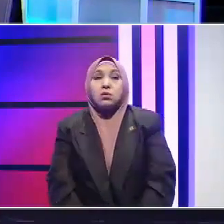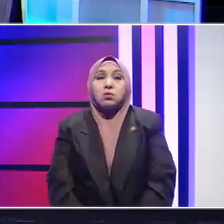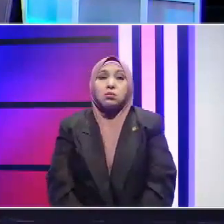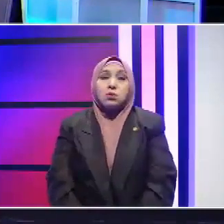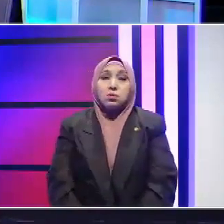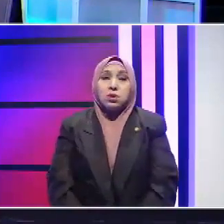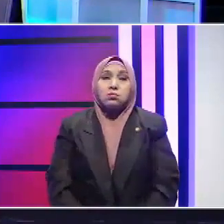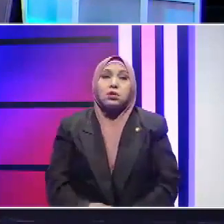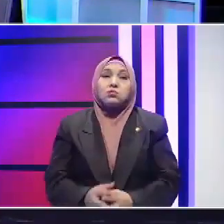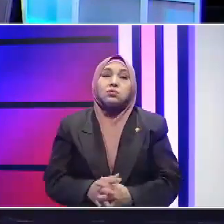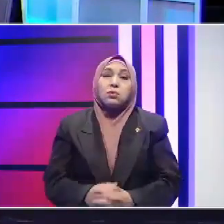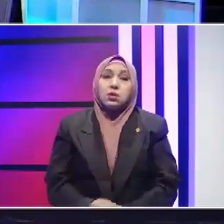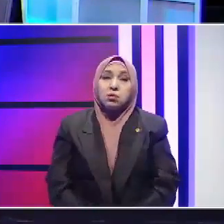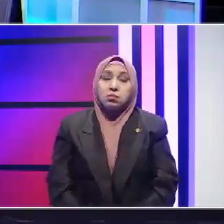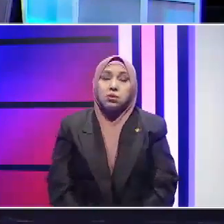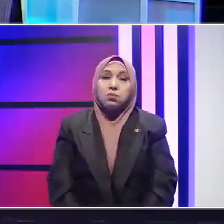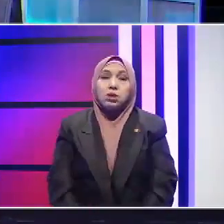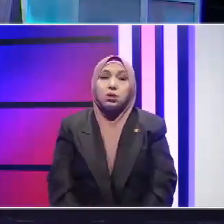يَسْجُدُونَ.